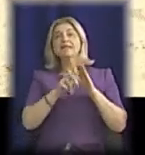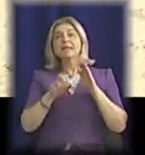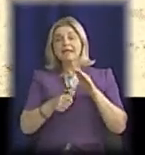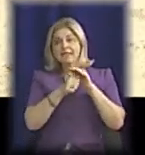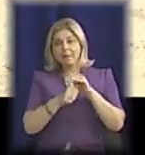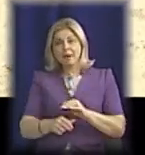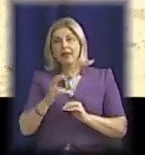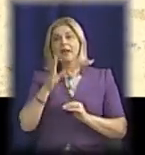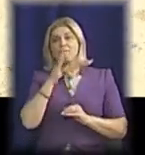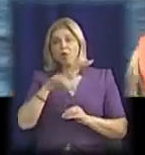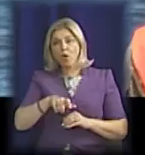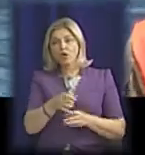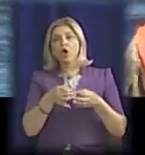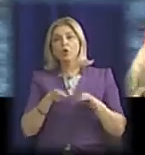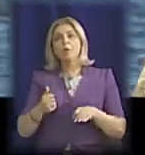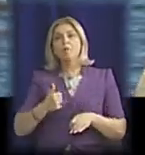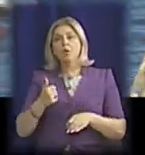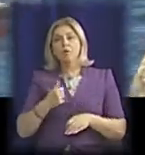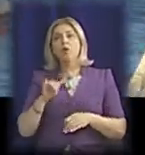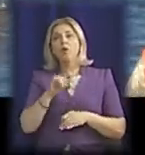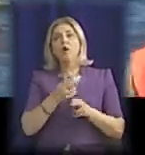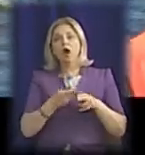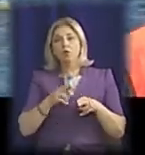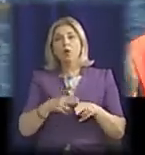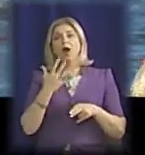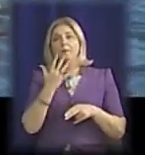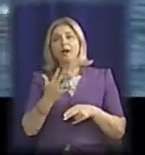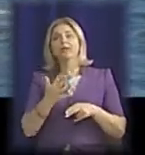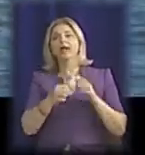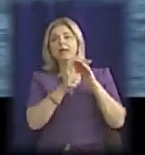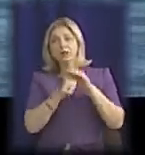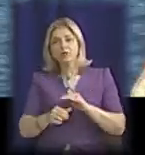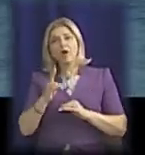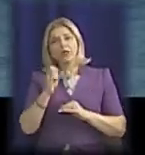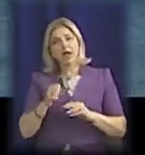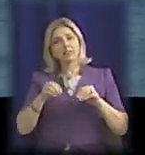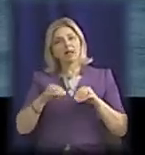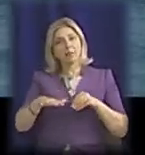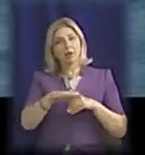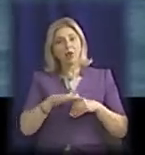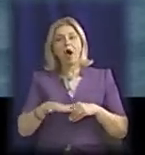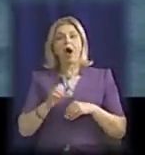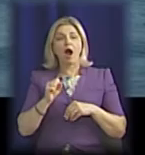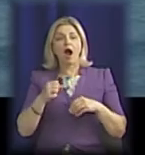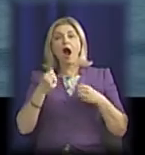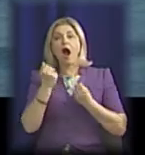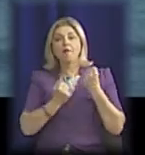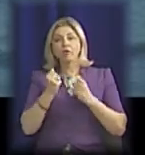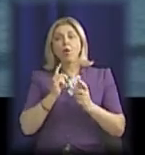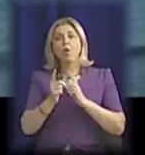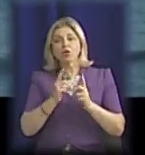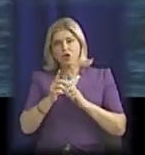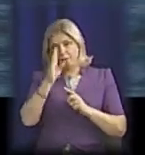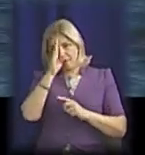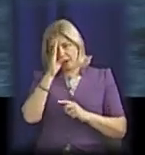приземленням на воду допускаються бійці, за плечима яких не менше 5 десантувань на тверду поверхню. Автогонщик Олексій Мочанов мав 5